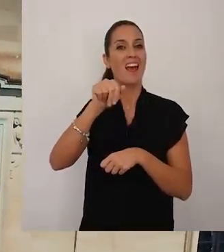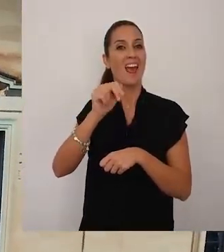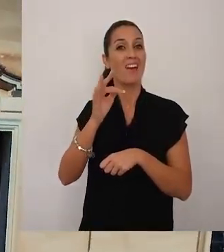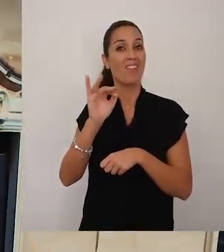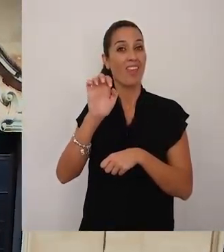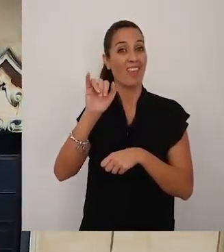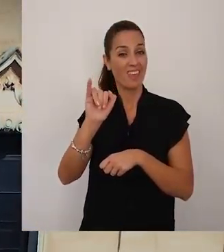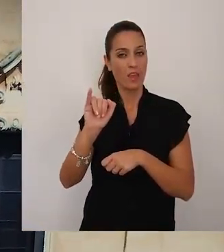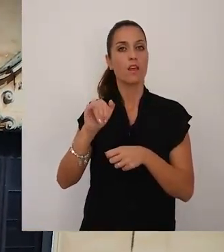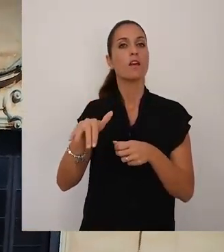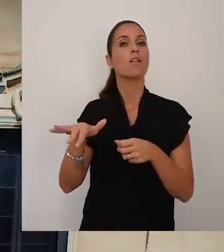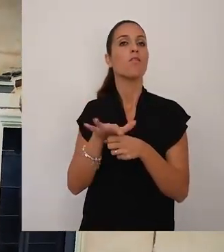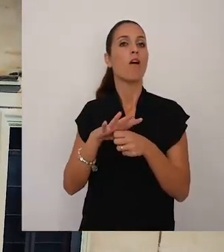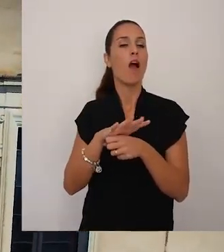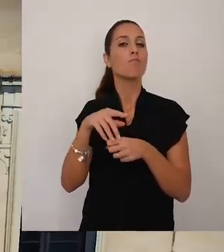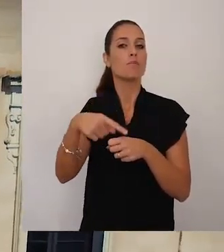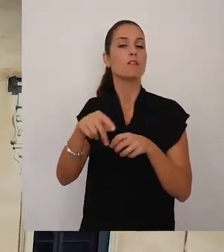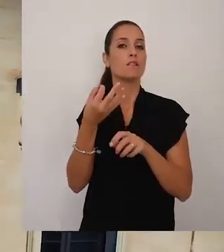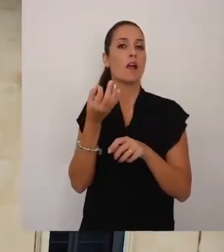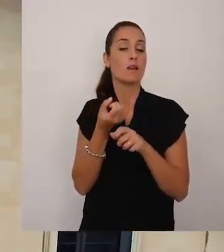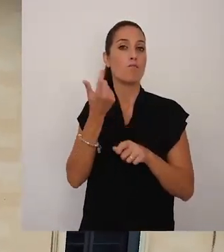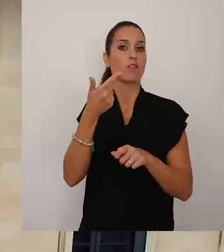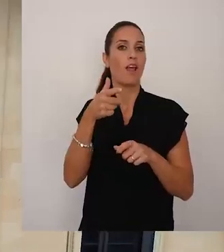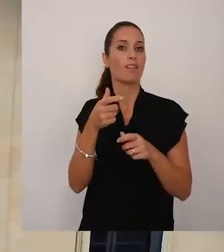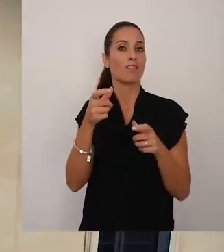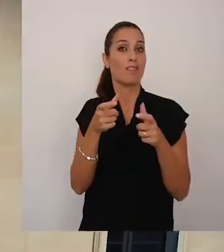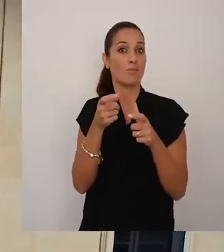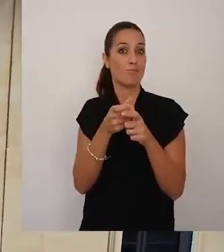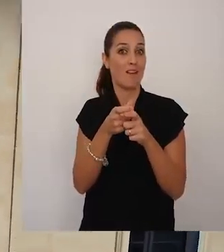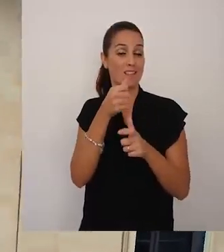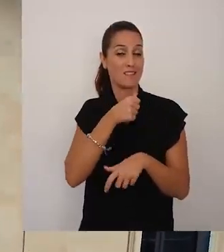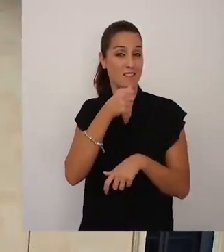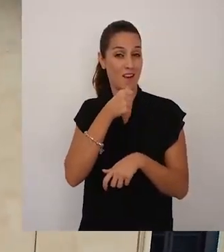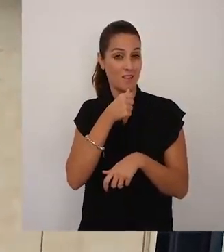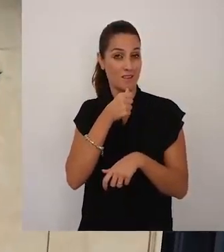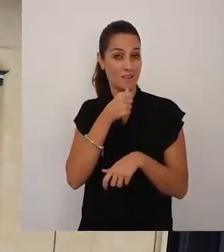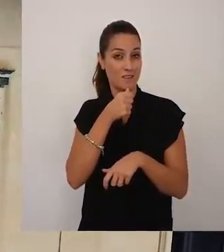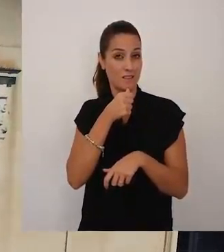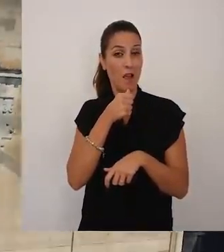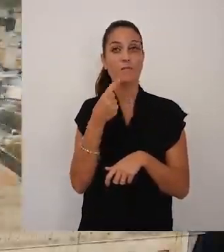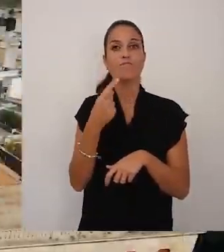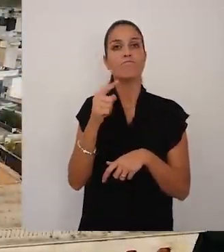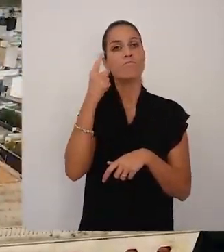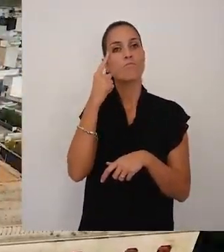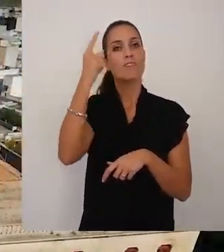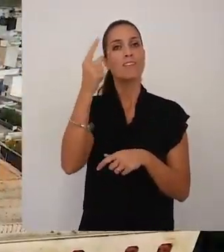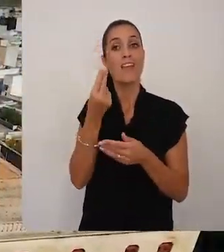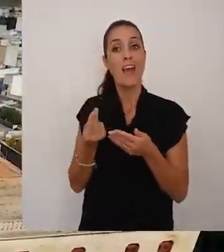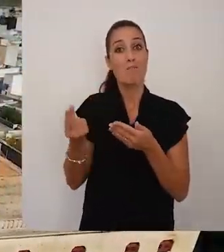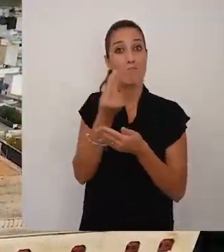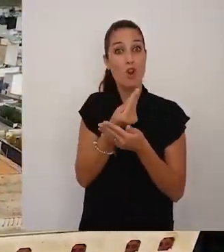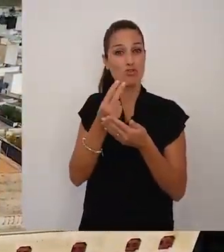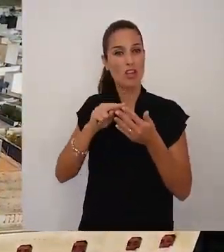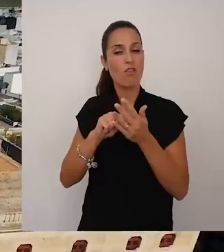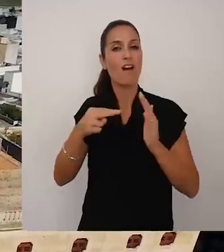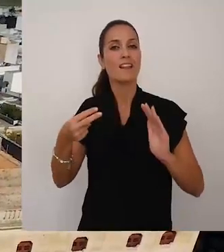1734. Gli storici dell'arte attribuiscono la progettazione del palazzo all'ingegno dell'architetto leccese Mauro